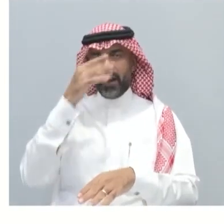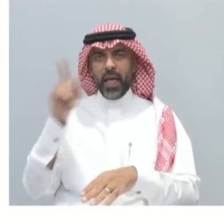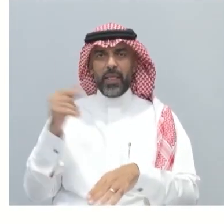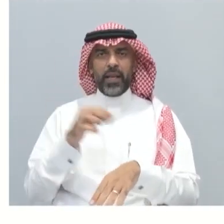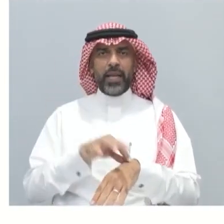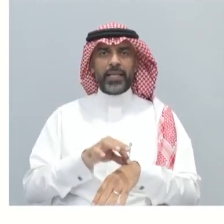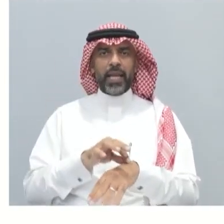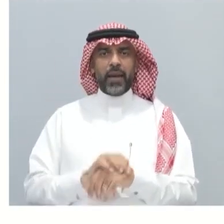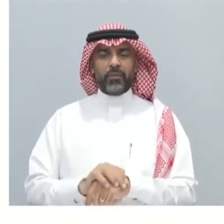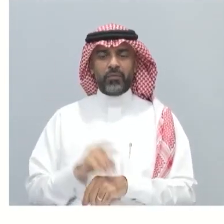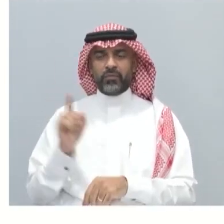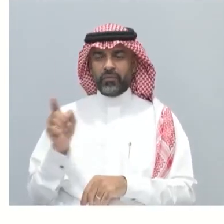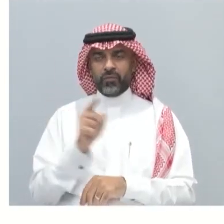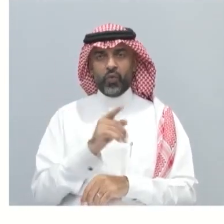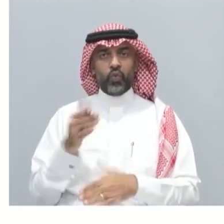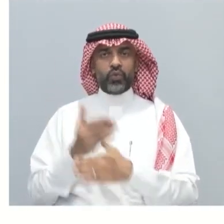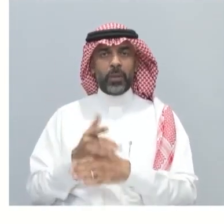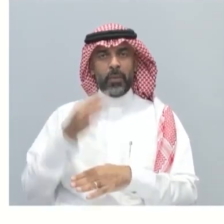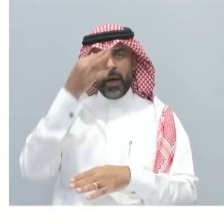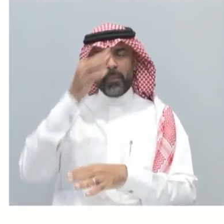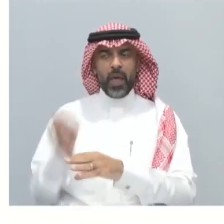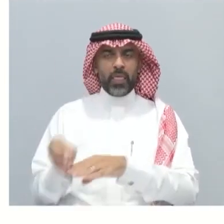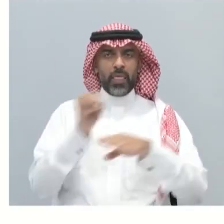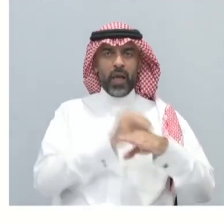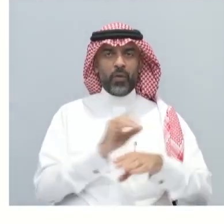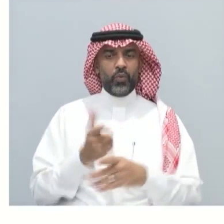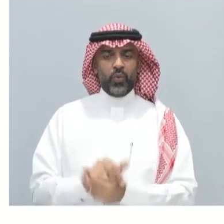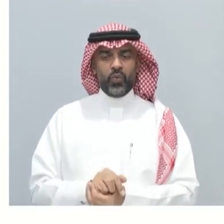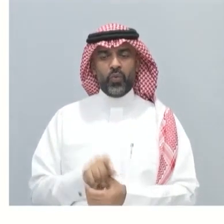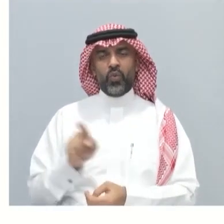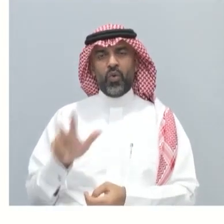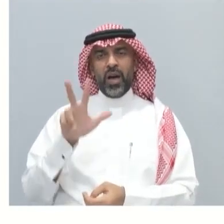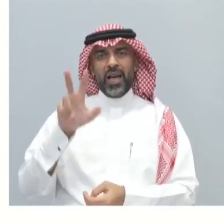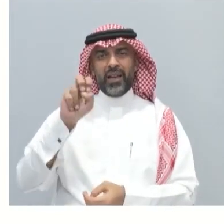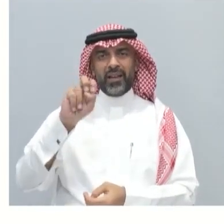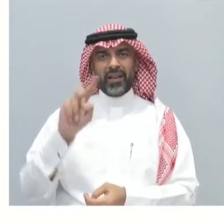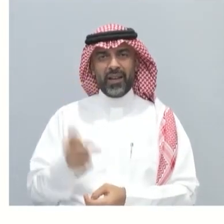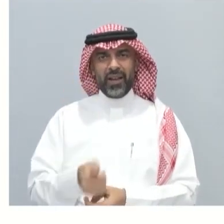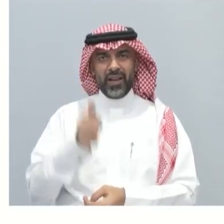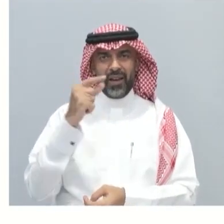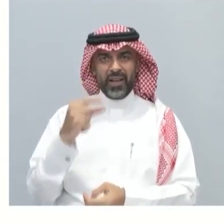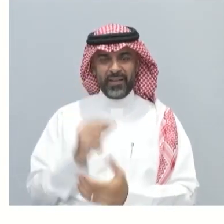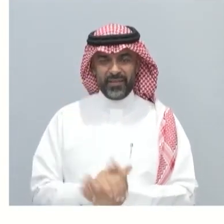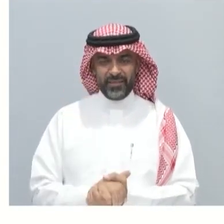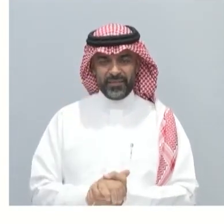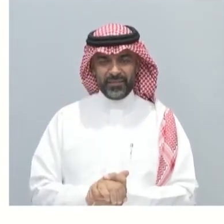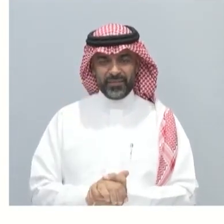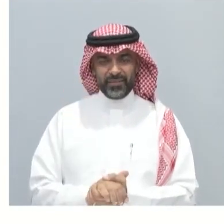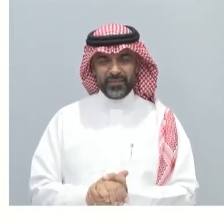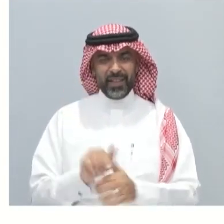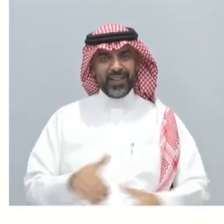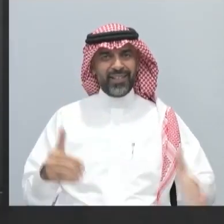العقرب ام قمل الخشب ام سرطان البحر نجد ان الاجابه الصحيحه هي القراد